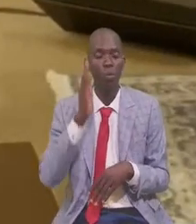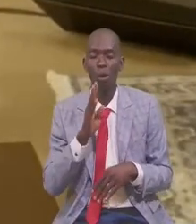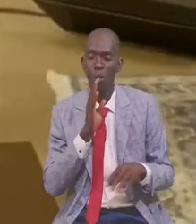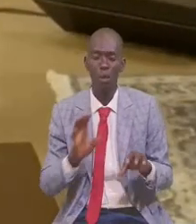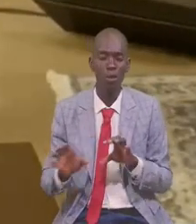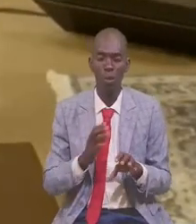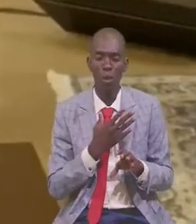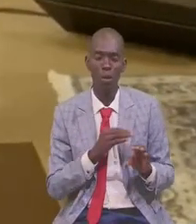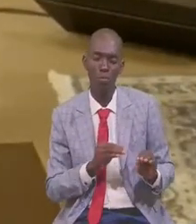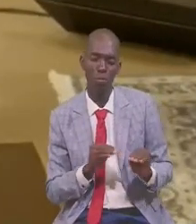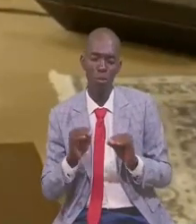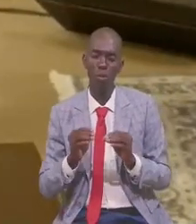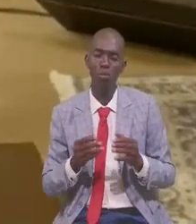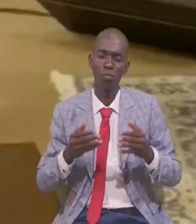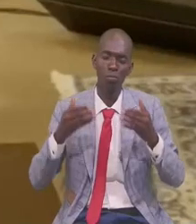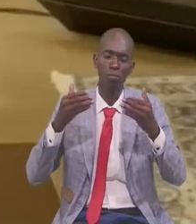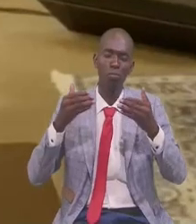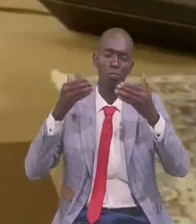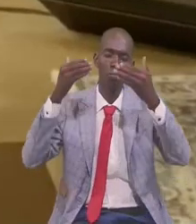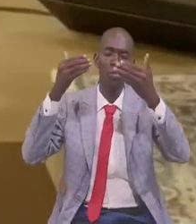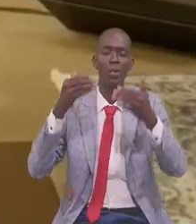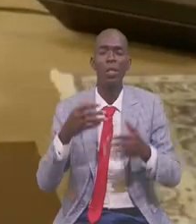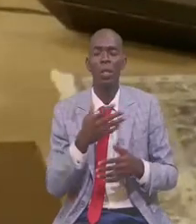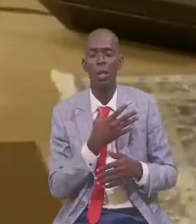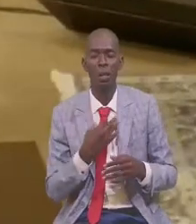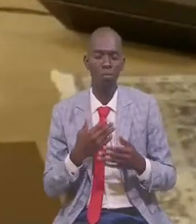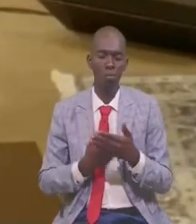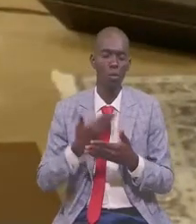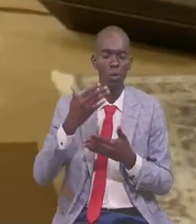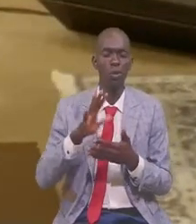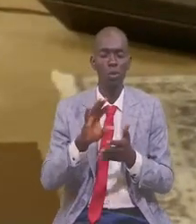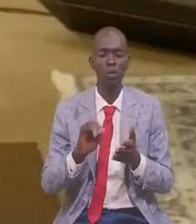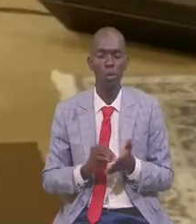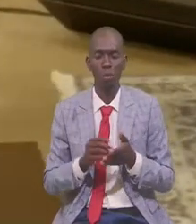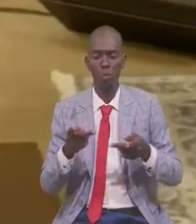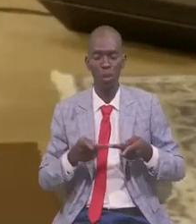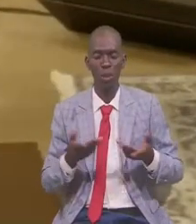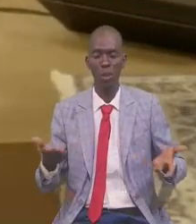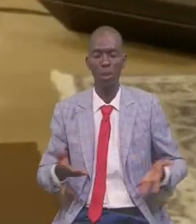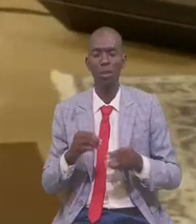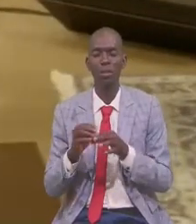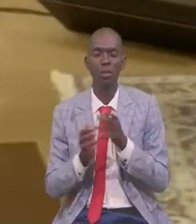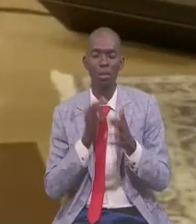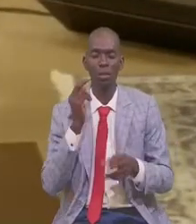et avancera dans tes frontières et au-delà de tes frontières au nom de Jésus.